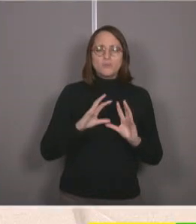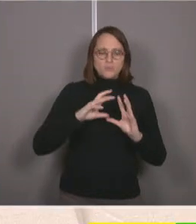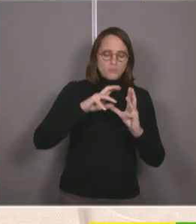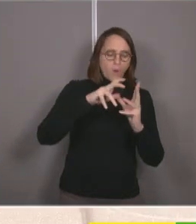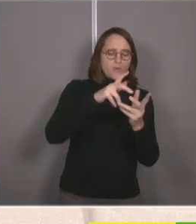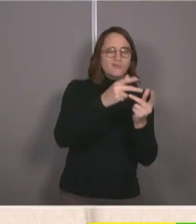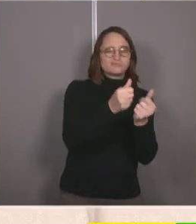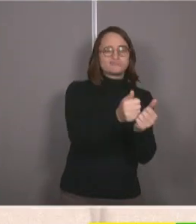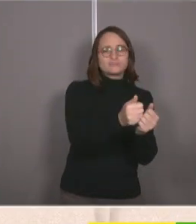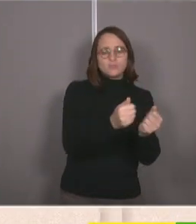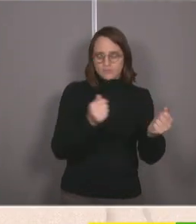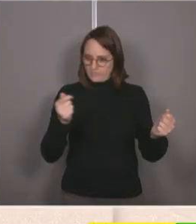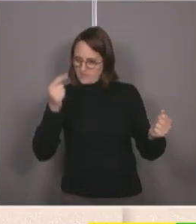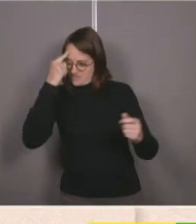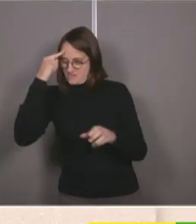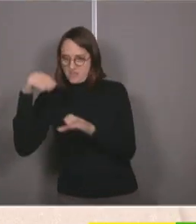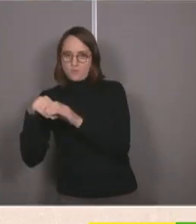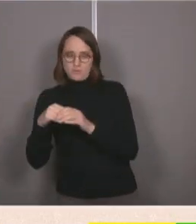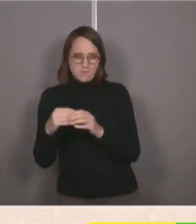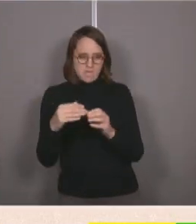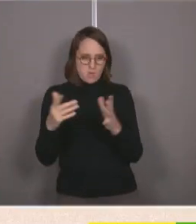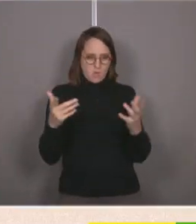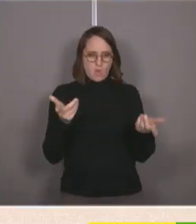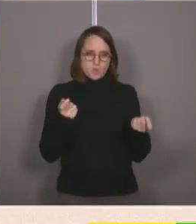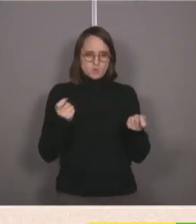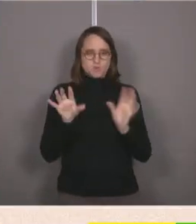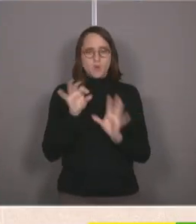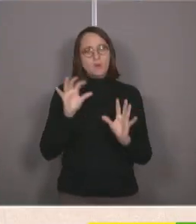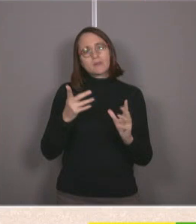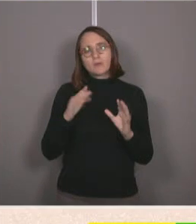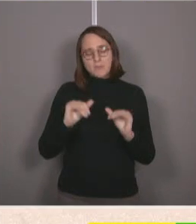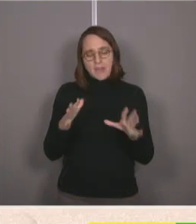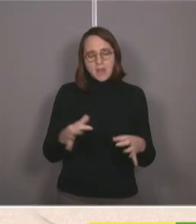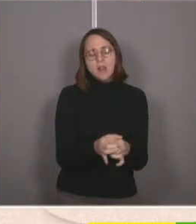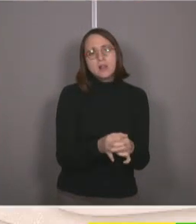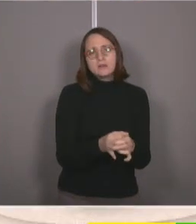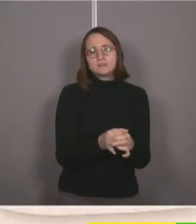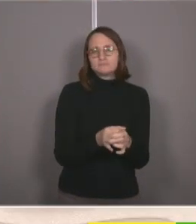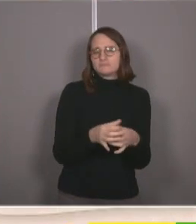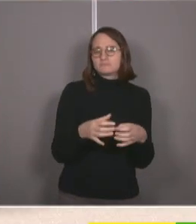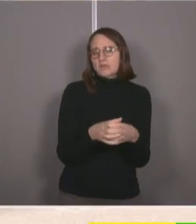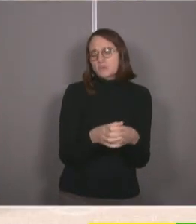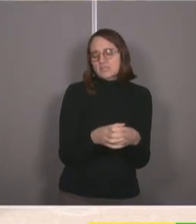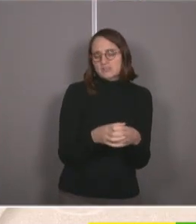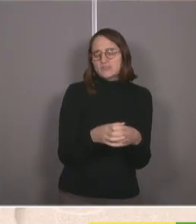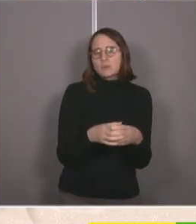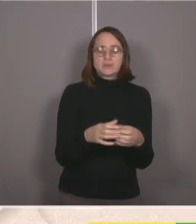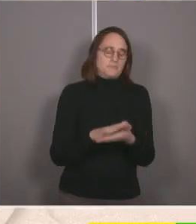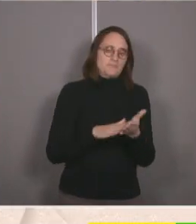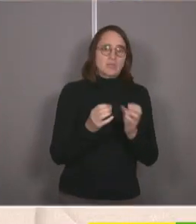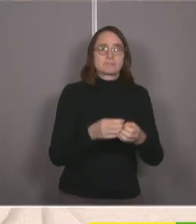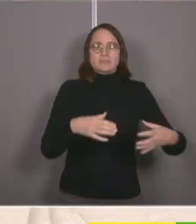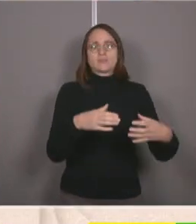versus fin du mois, puisque nous avons une petite majorité de Français, mais ce n'est pas rien, qui considèrent que pour favoriser